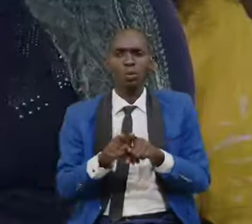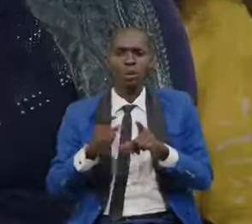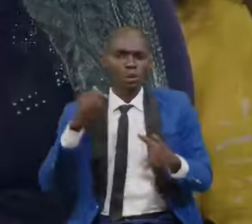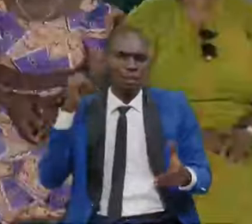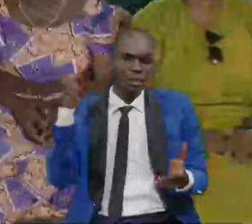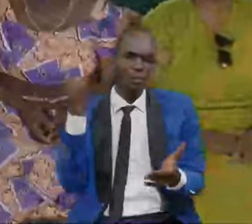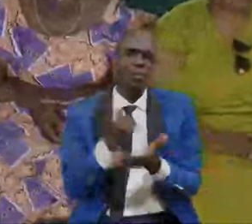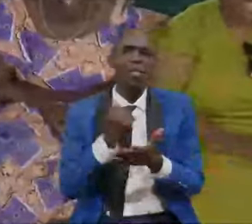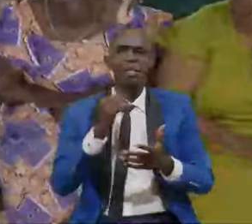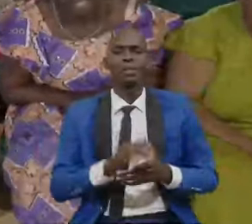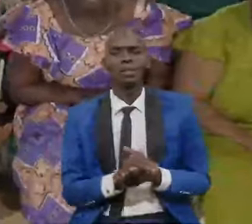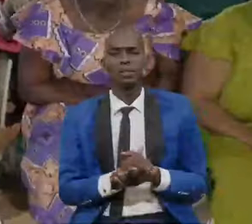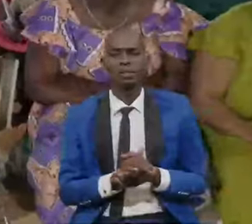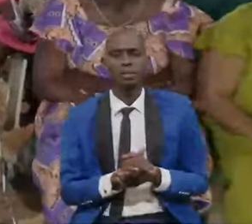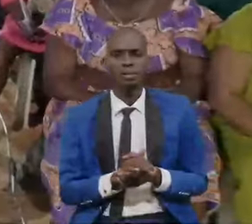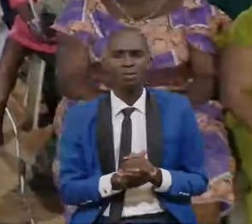Amen.